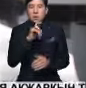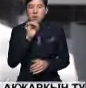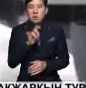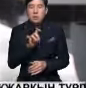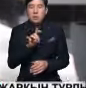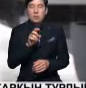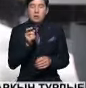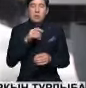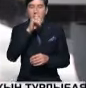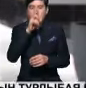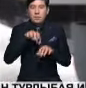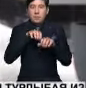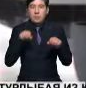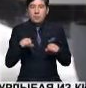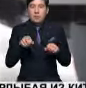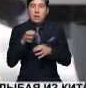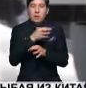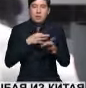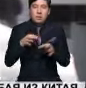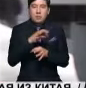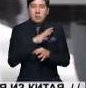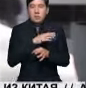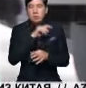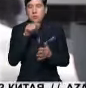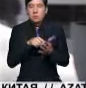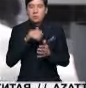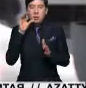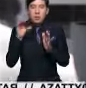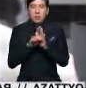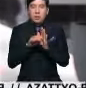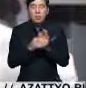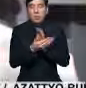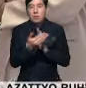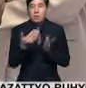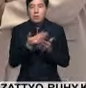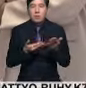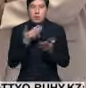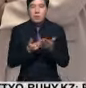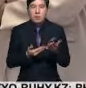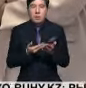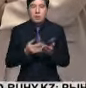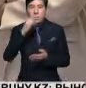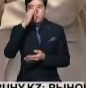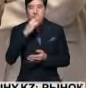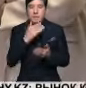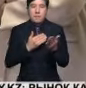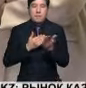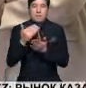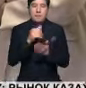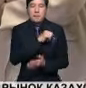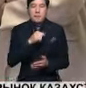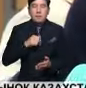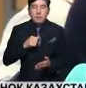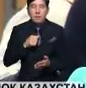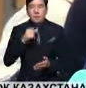ними правительство Казахстана обсудило ряд вопросов, а также выслушало предложения и инициативы. Казахстан лидирует как самая